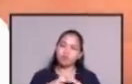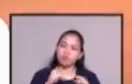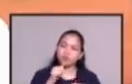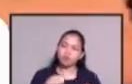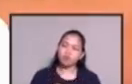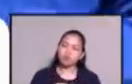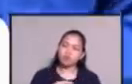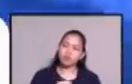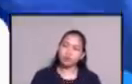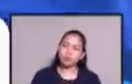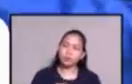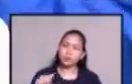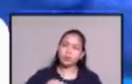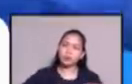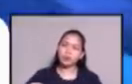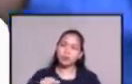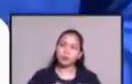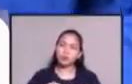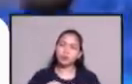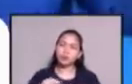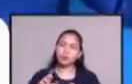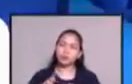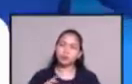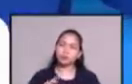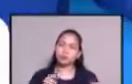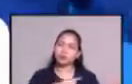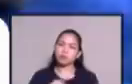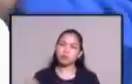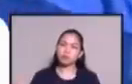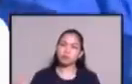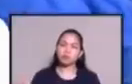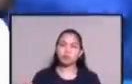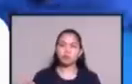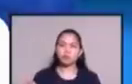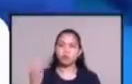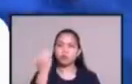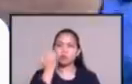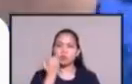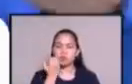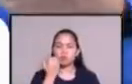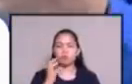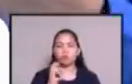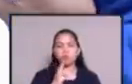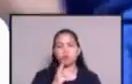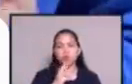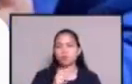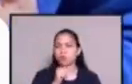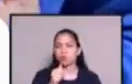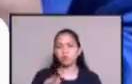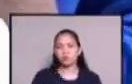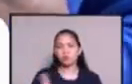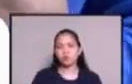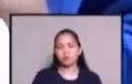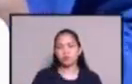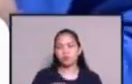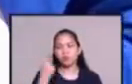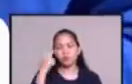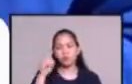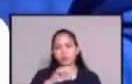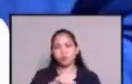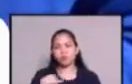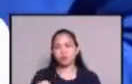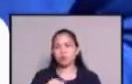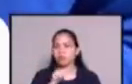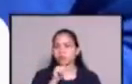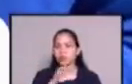The act of everyone trying to prepare for an outage that will not happen anyway for their areas na wala